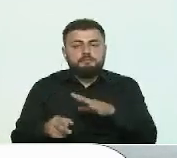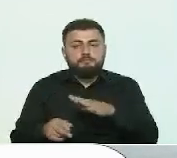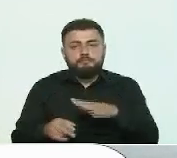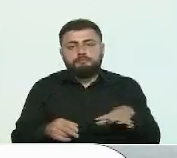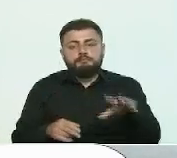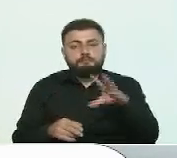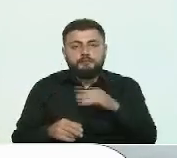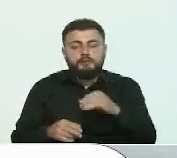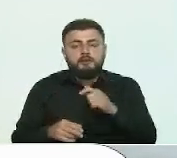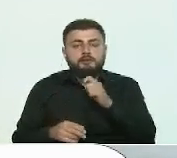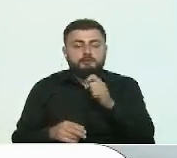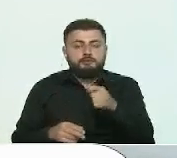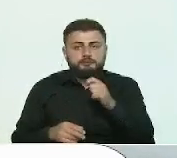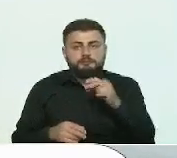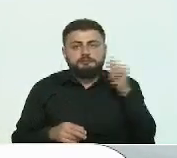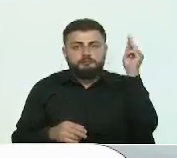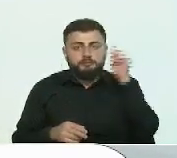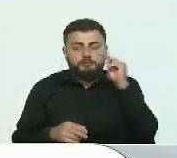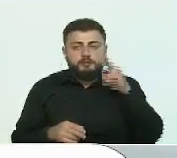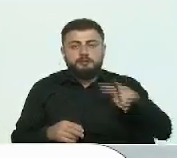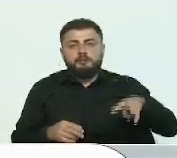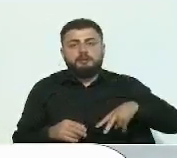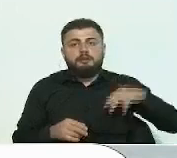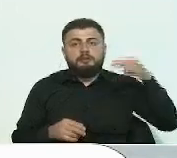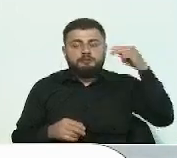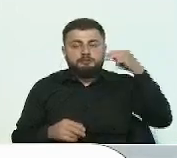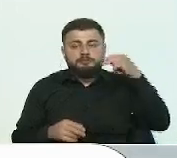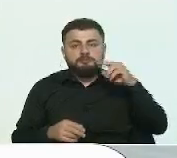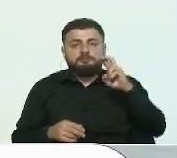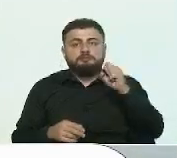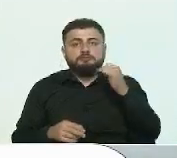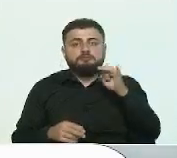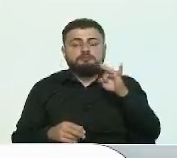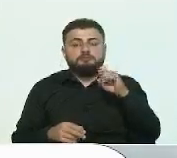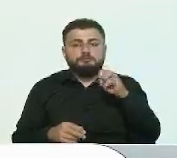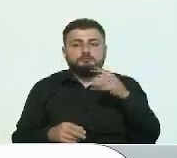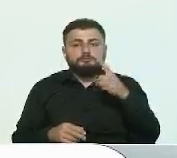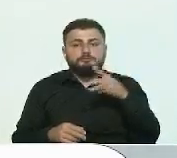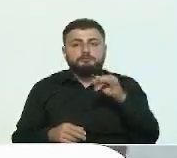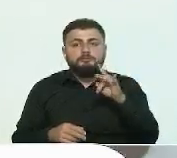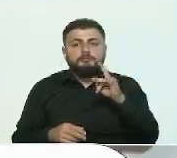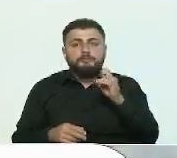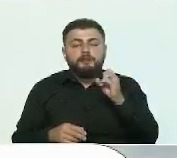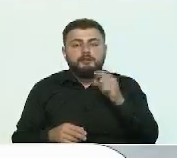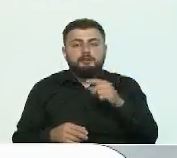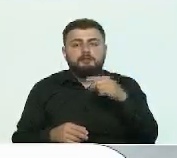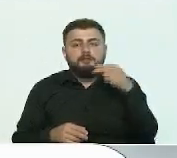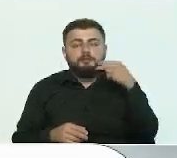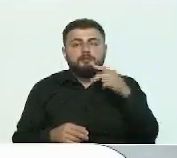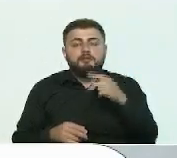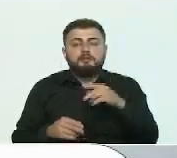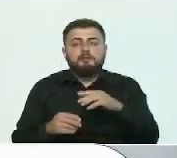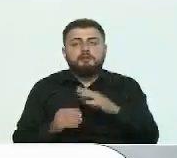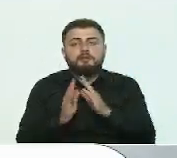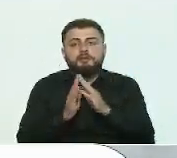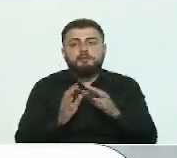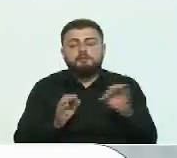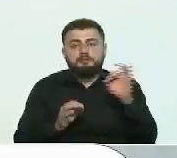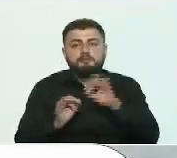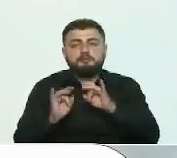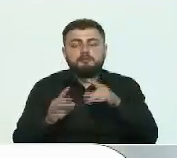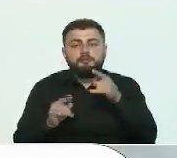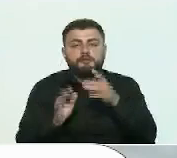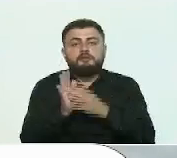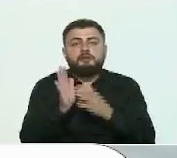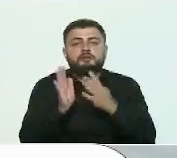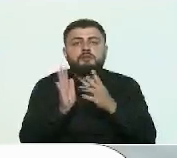Bizim müsahibimiz məktəbin direktoru Bayram Əmiraslanovdur. Bayram əlim, zəhmət olmasa məlumat verərdiniz ki, bu